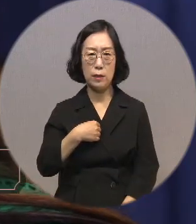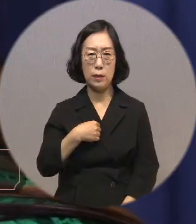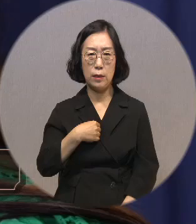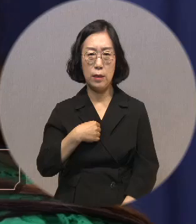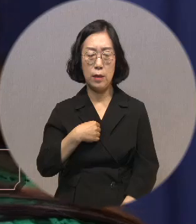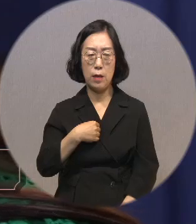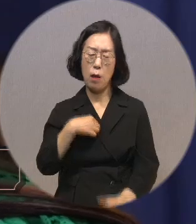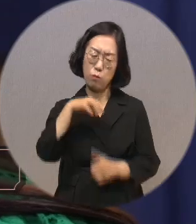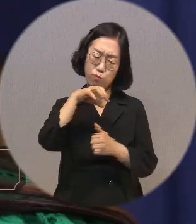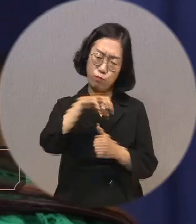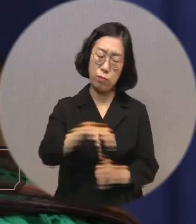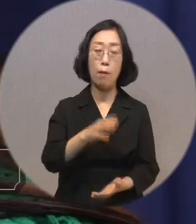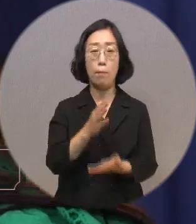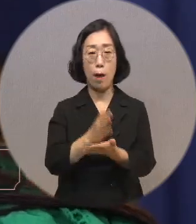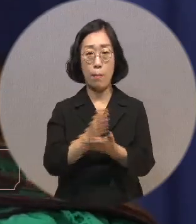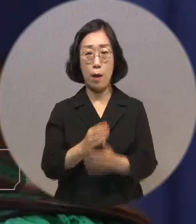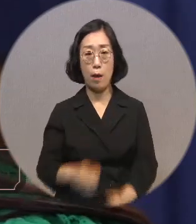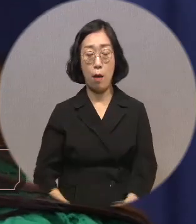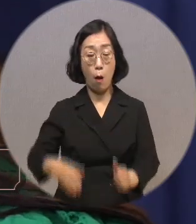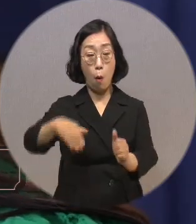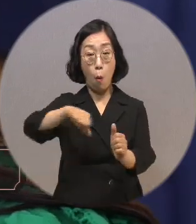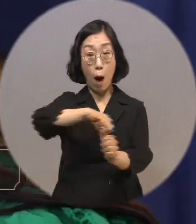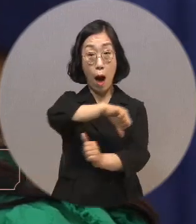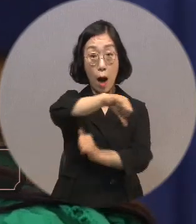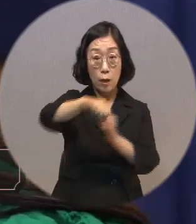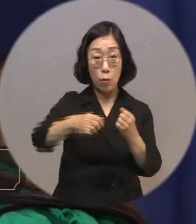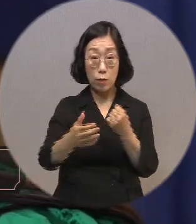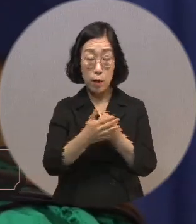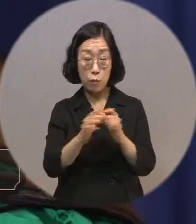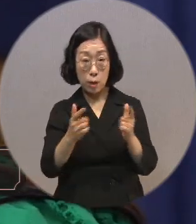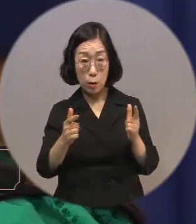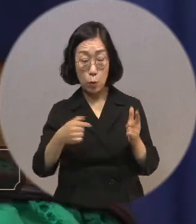좋겠어요. 외적 환경이 아니라 내적 환경에 있는